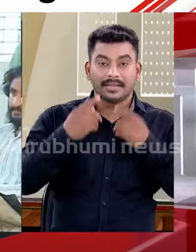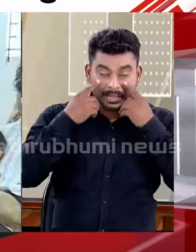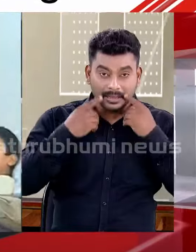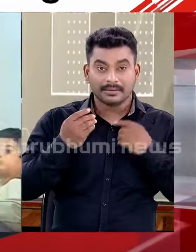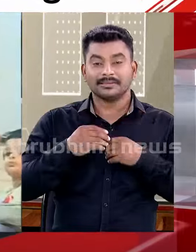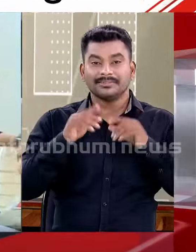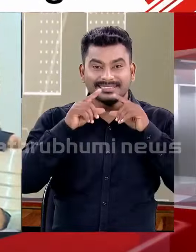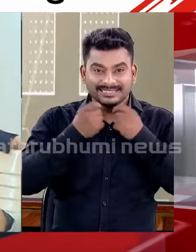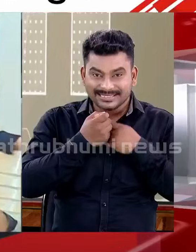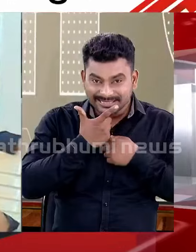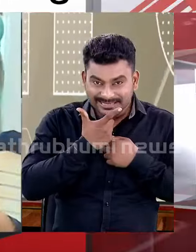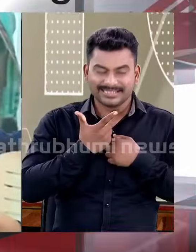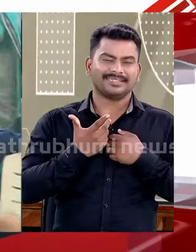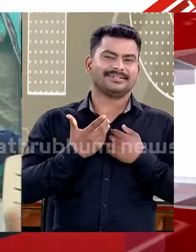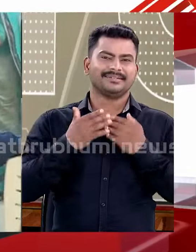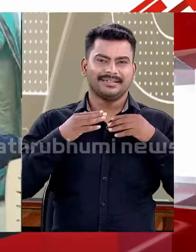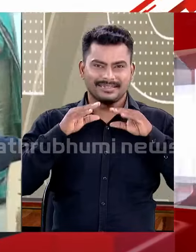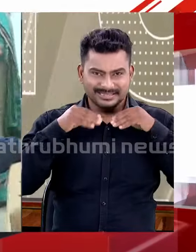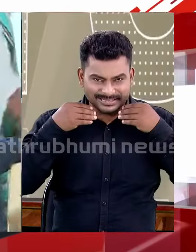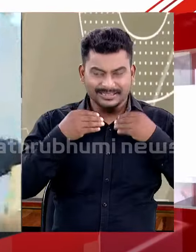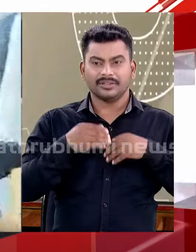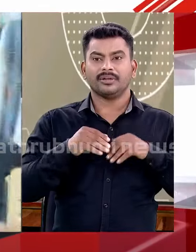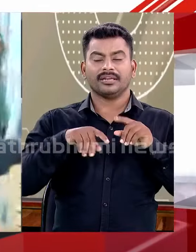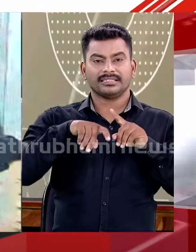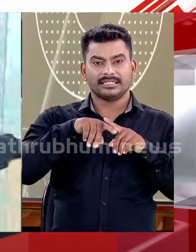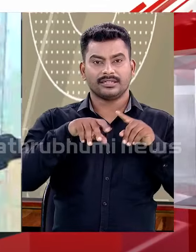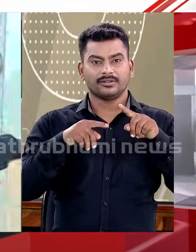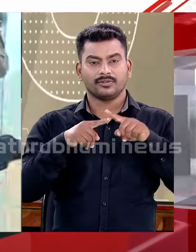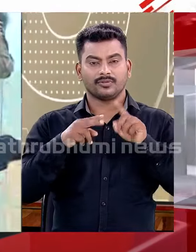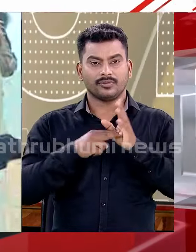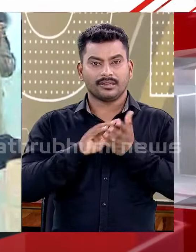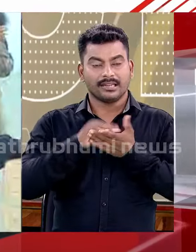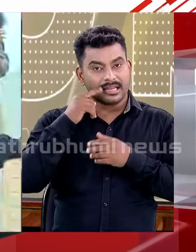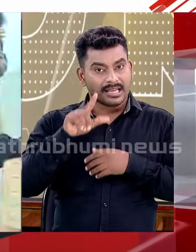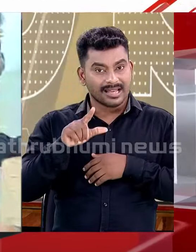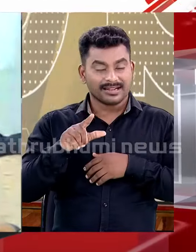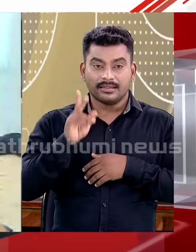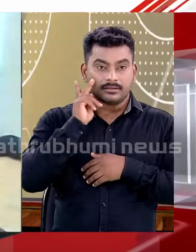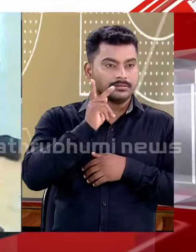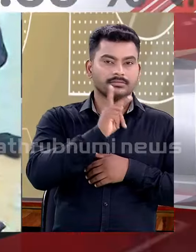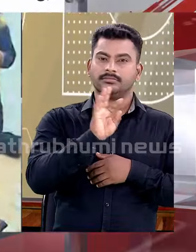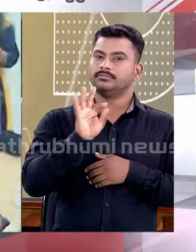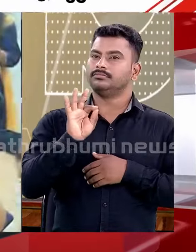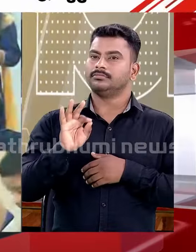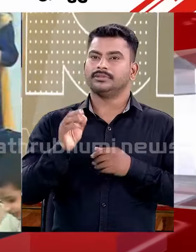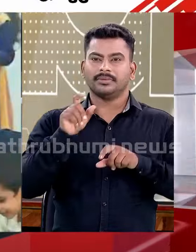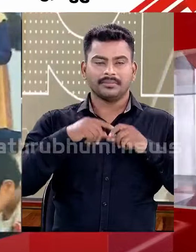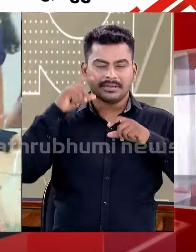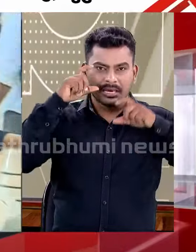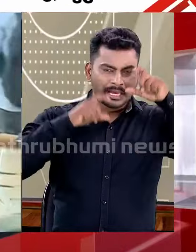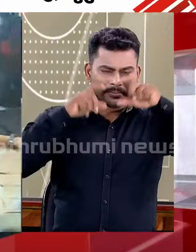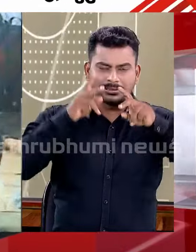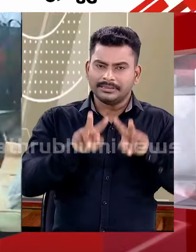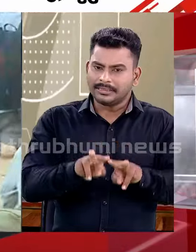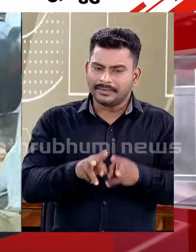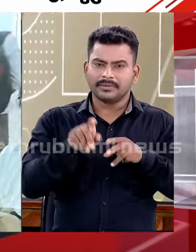ഞാൻ മറ്റ് കാഴ്ചകൾ കാണാത്തത് കൊണ്ട് അങ്ങനെ പറയുന്നില്ല, എങ്കിലും കോട്ടൺ ഹില്ലിലെ കാഴ്ചകൾ വളരെ മനോഹരമാണ്. പല രീതിയിലുള്ള ഭാവങ്ങളുണ്ട്. ഇപ്പോഴും റിസൾട്ട്